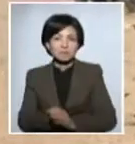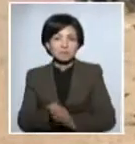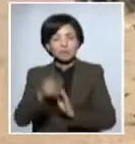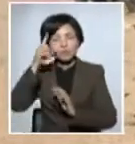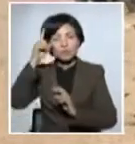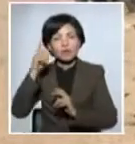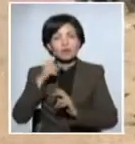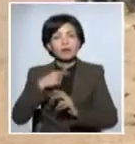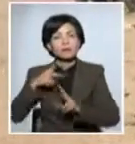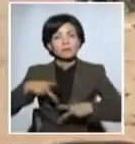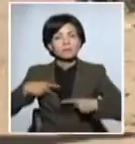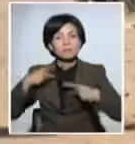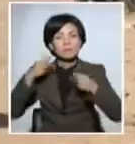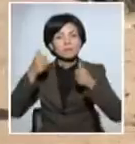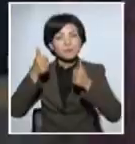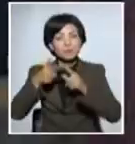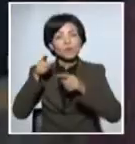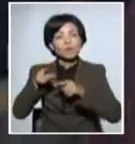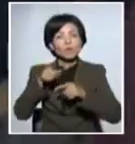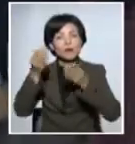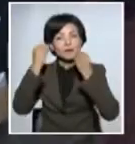حيين بخير، قلت لهم يتعلموا معناها.